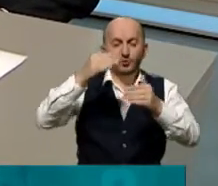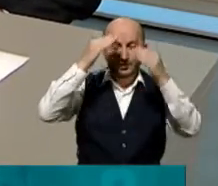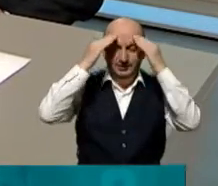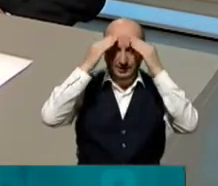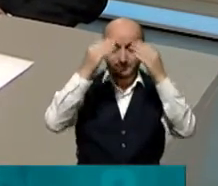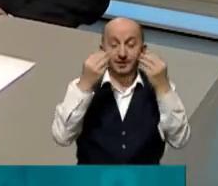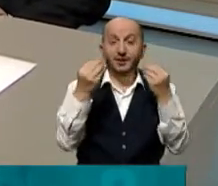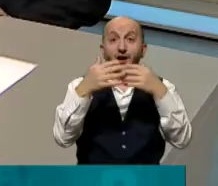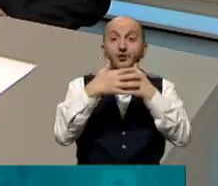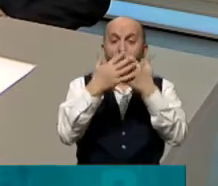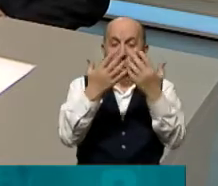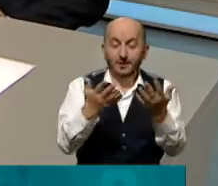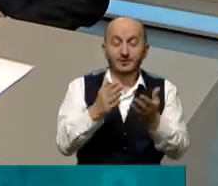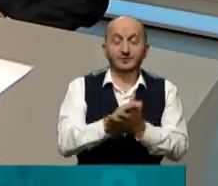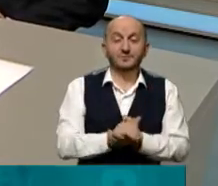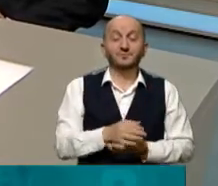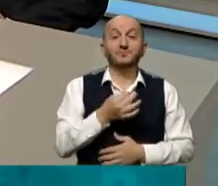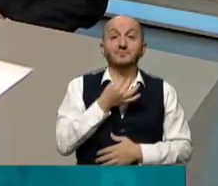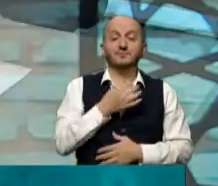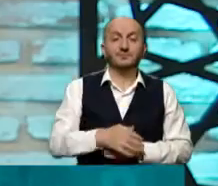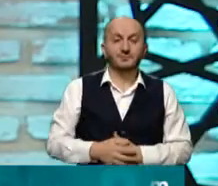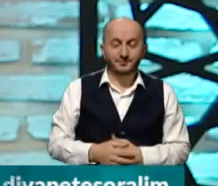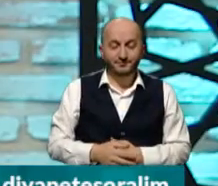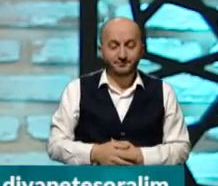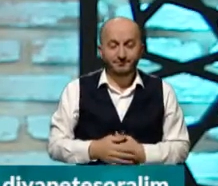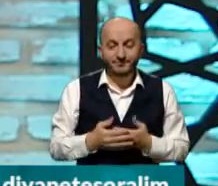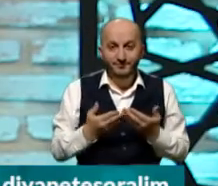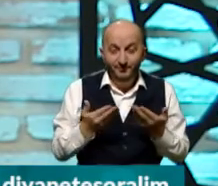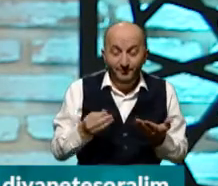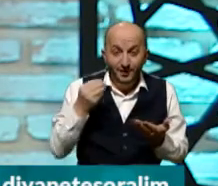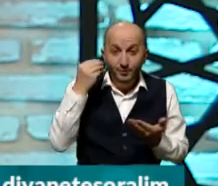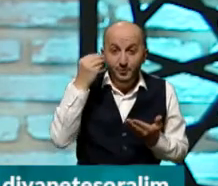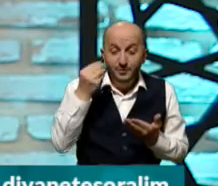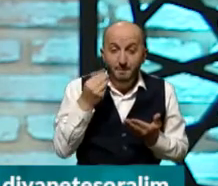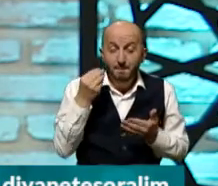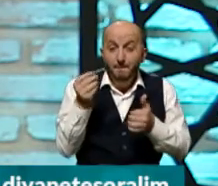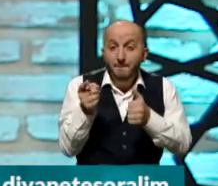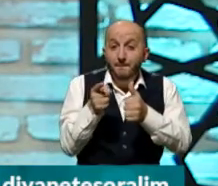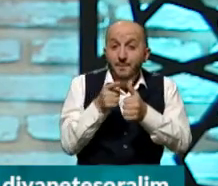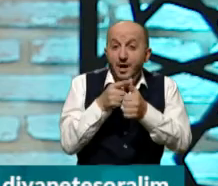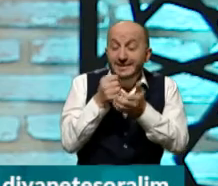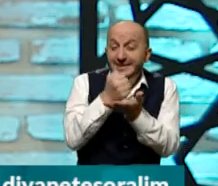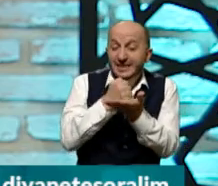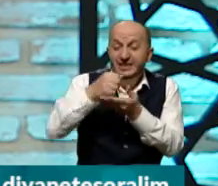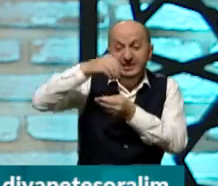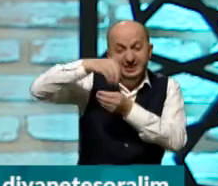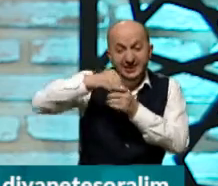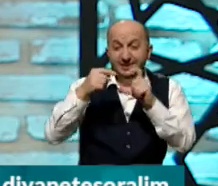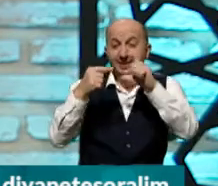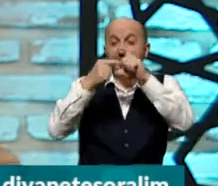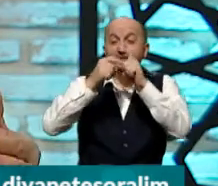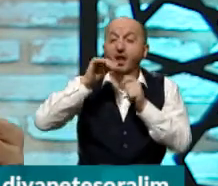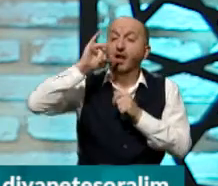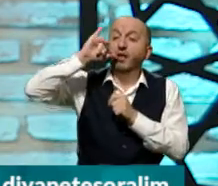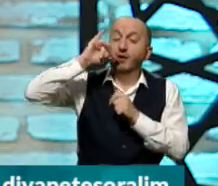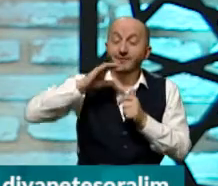Hayırlı akşamlar diliyorum size. Sağ olun, var olun. Evet hocam, bir ilacın içerisinde etil alkol varsa bunu